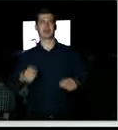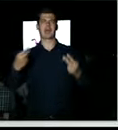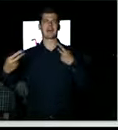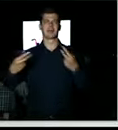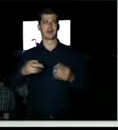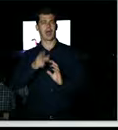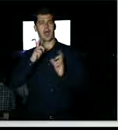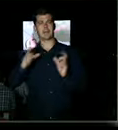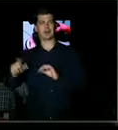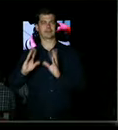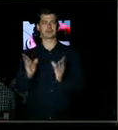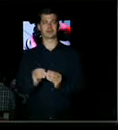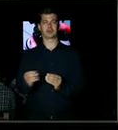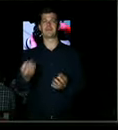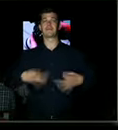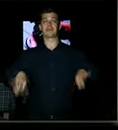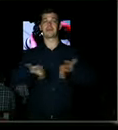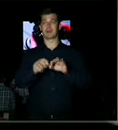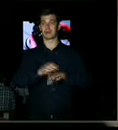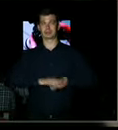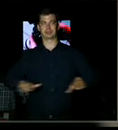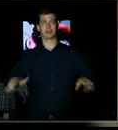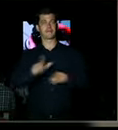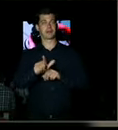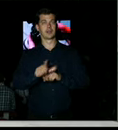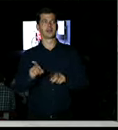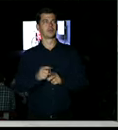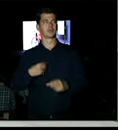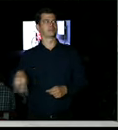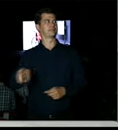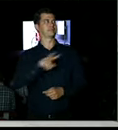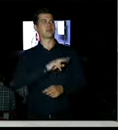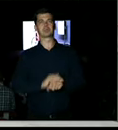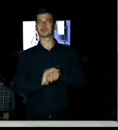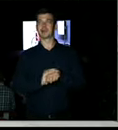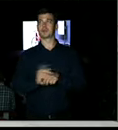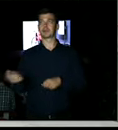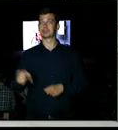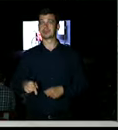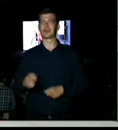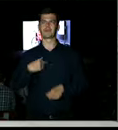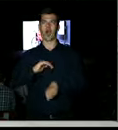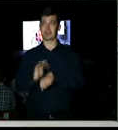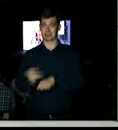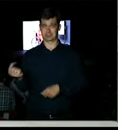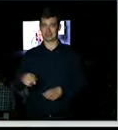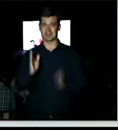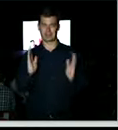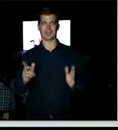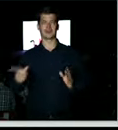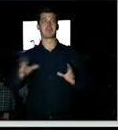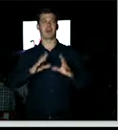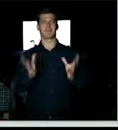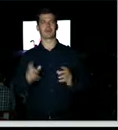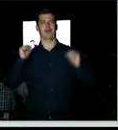i sesja, i gala finałowa, kiedy mam nadzieję, że wyjadę i zobaczę moje przyjaciółki, które mi obiecały, że będą z pomponami i z